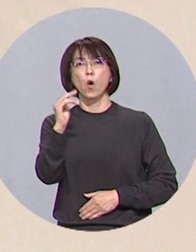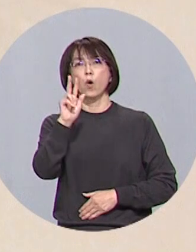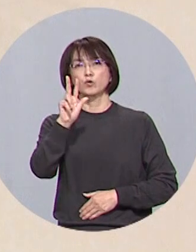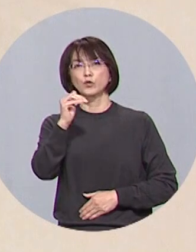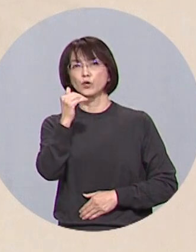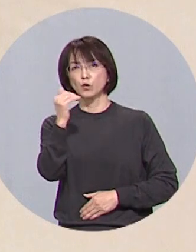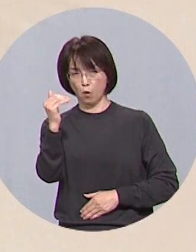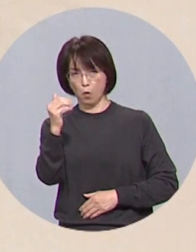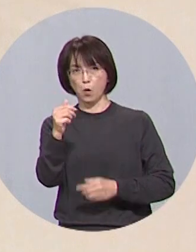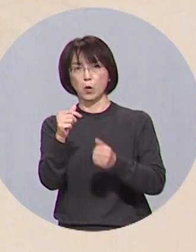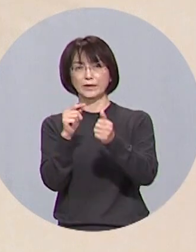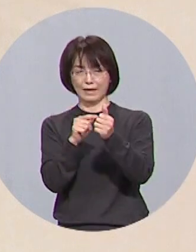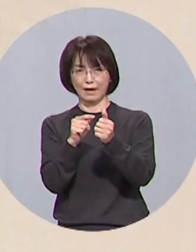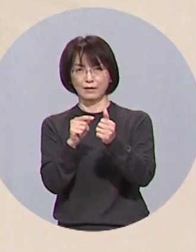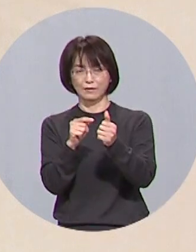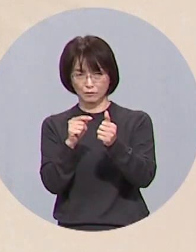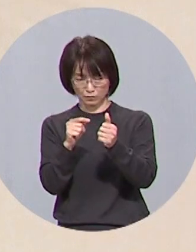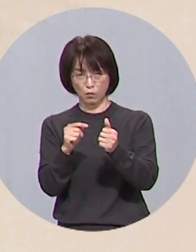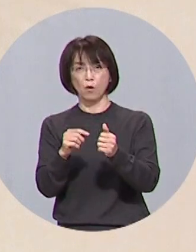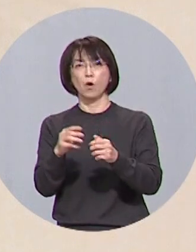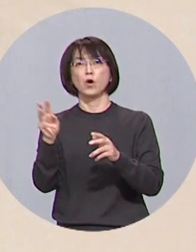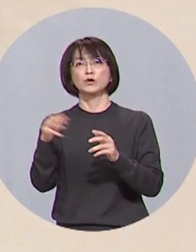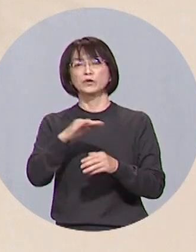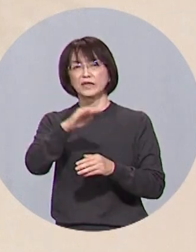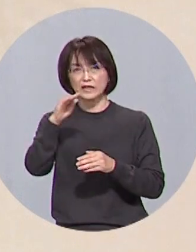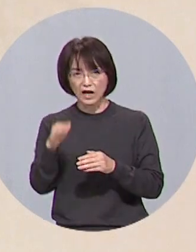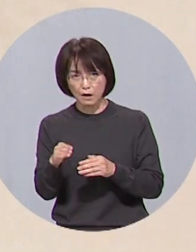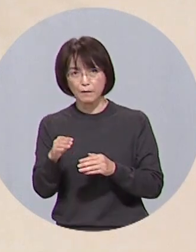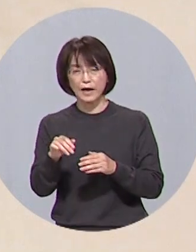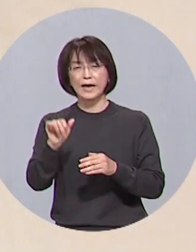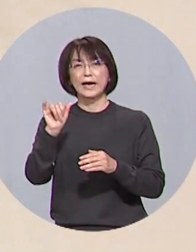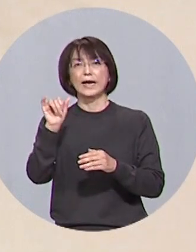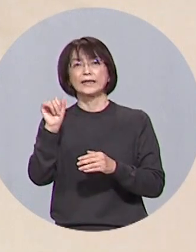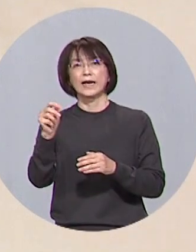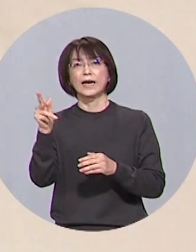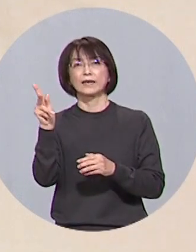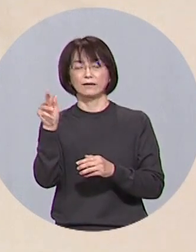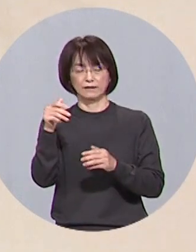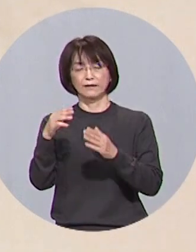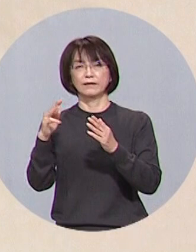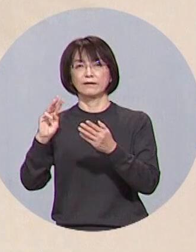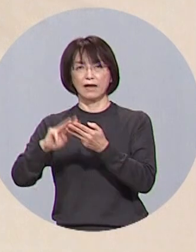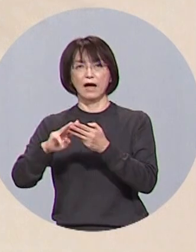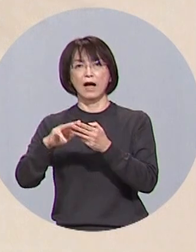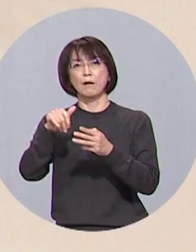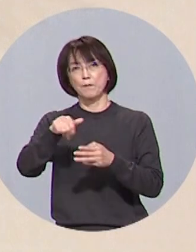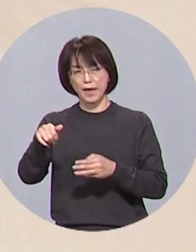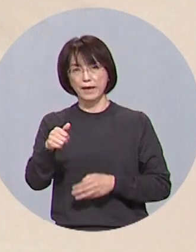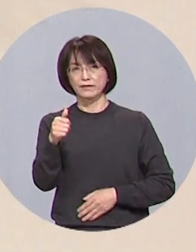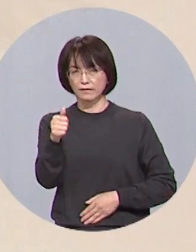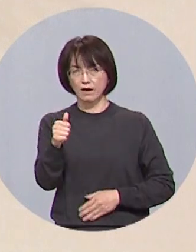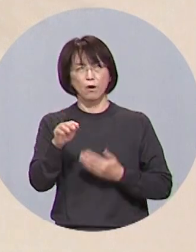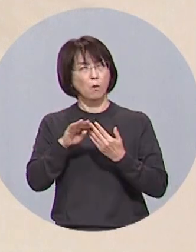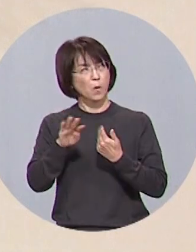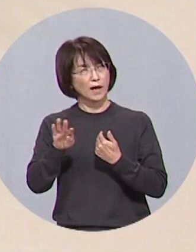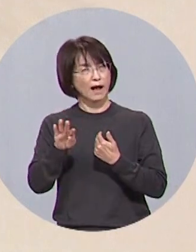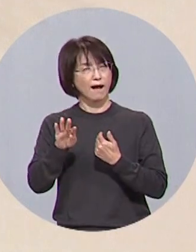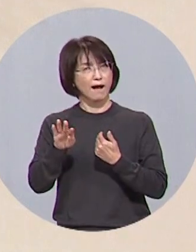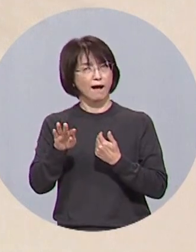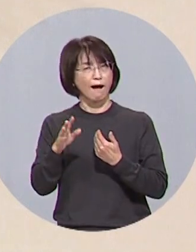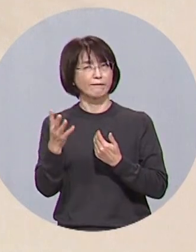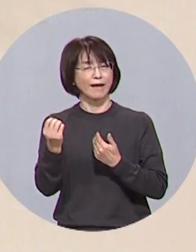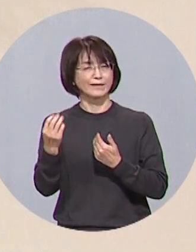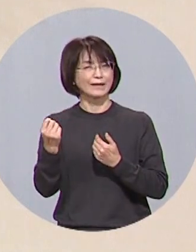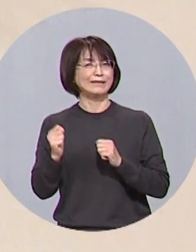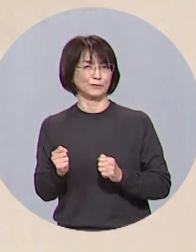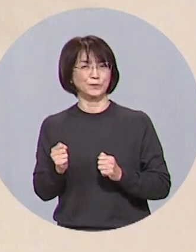ん、 あと我が家の杉山君、うん、矢田部さん、 うん、 あとはですね、誰でしたっけ、他もいっぱいいます